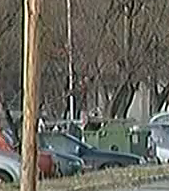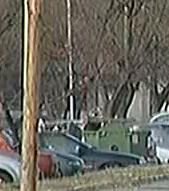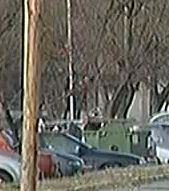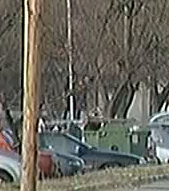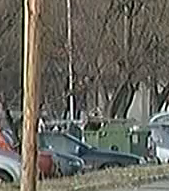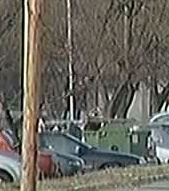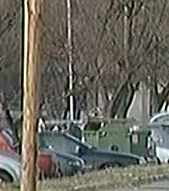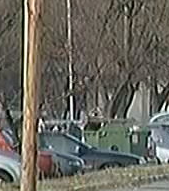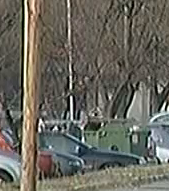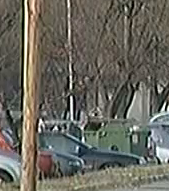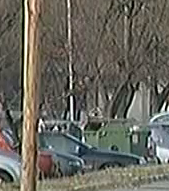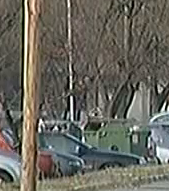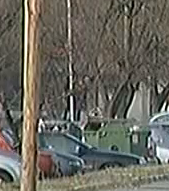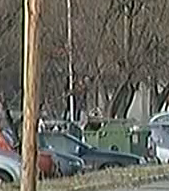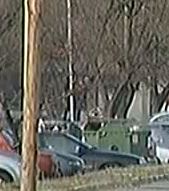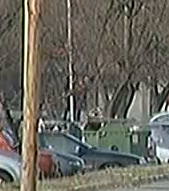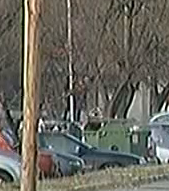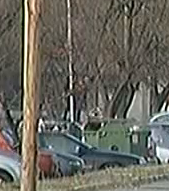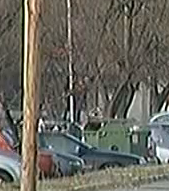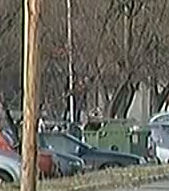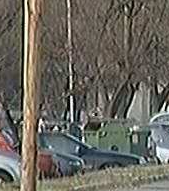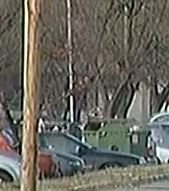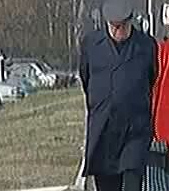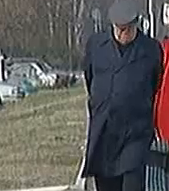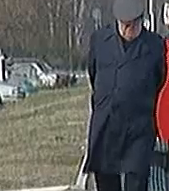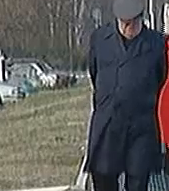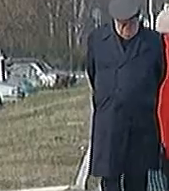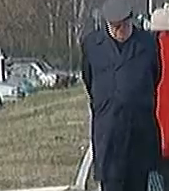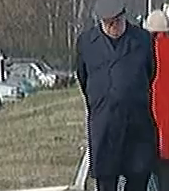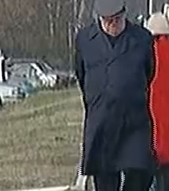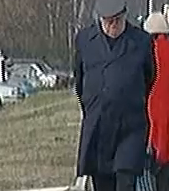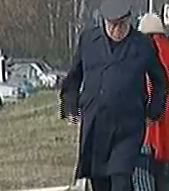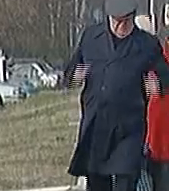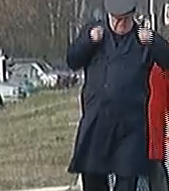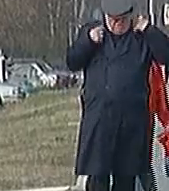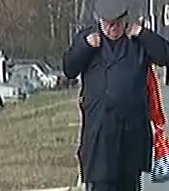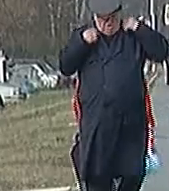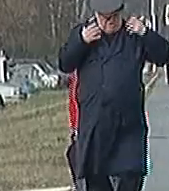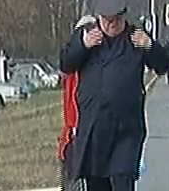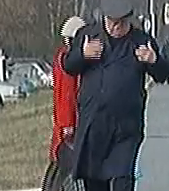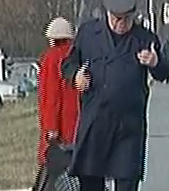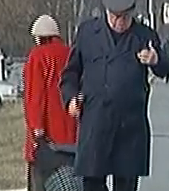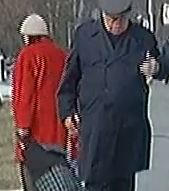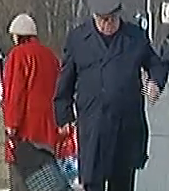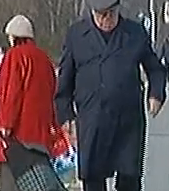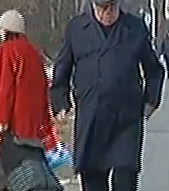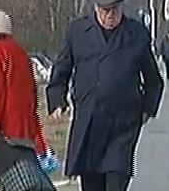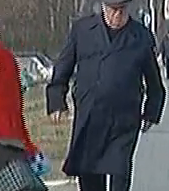Vreme danas oblačno, maglovito i hladno. Na istoku sa slabim snegom. Maksimalna temperatura od 0 do 3 stepena.